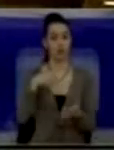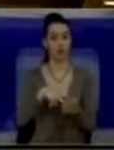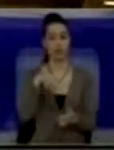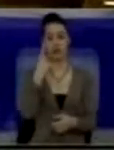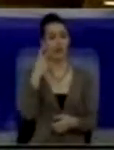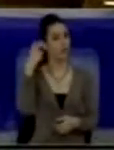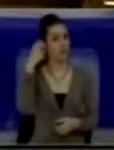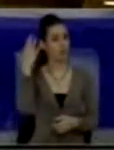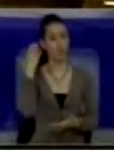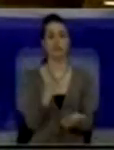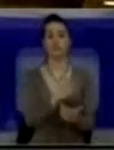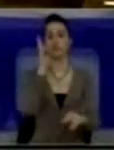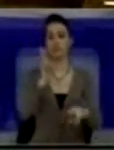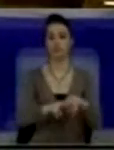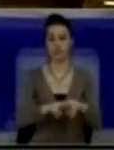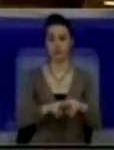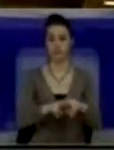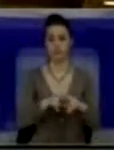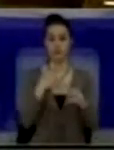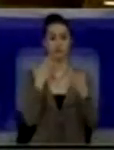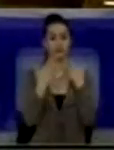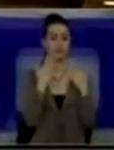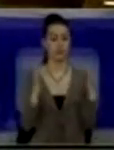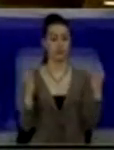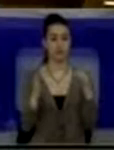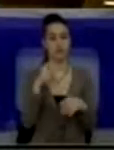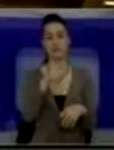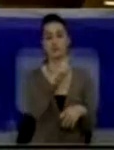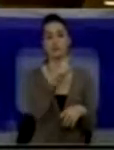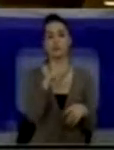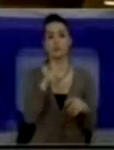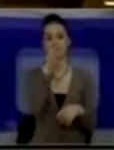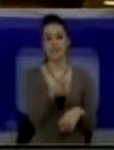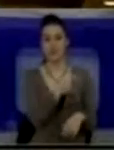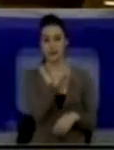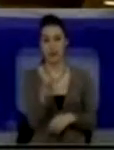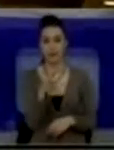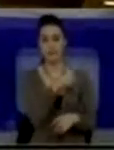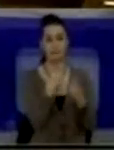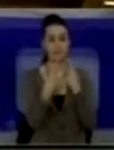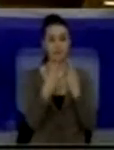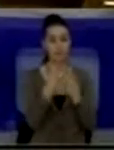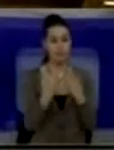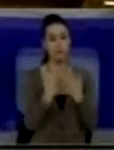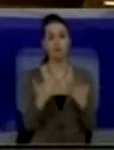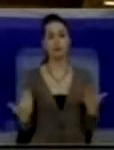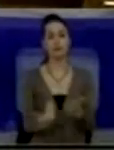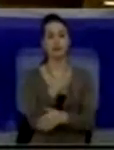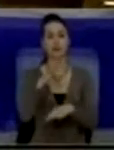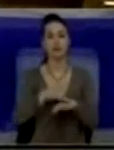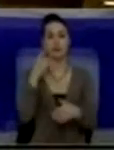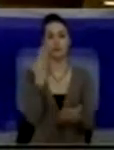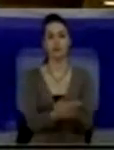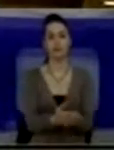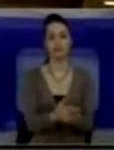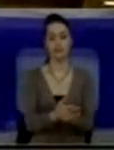2001 ishte marrë një vendim nga Asambleja e Përgjithshme e Këshillit të Byros në Gjenevë për ta instaluar një model të veçantë për Kosovën për kartonin e